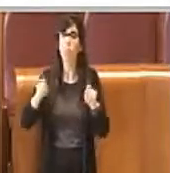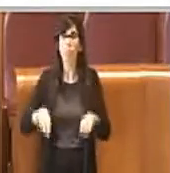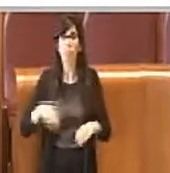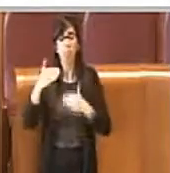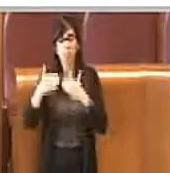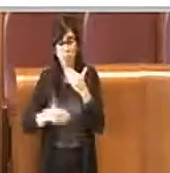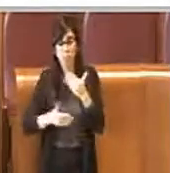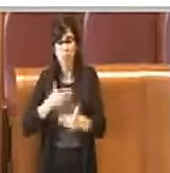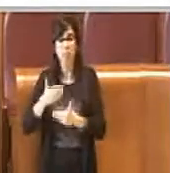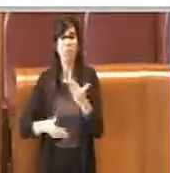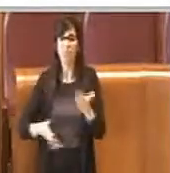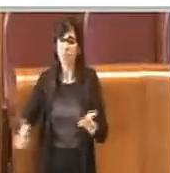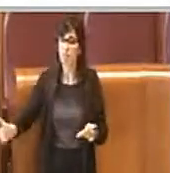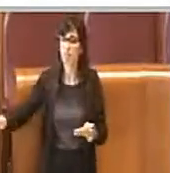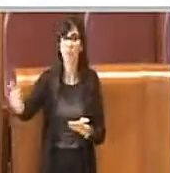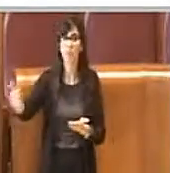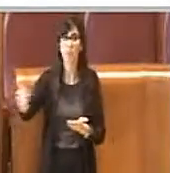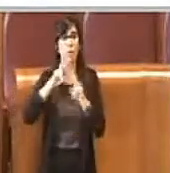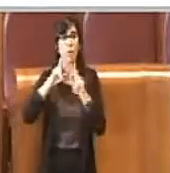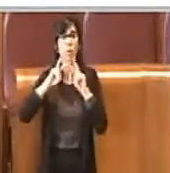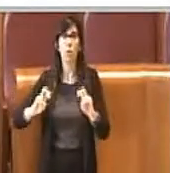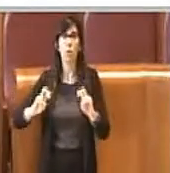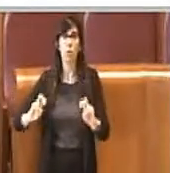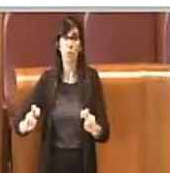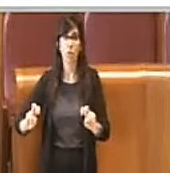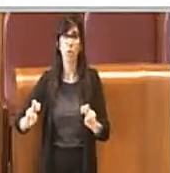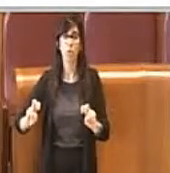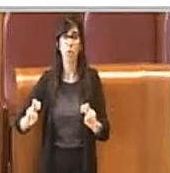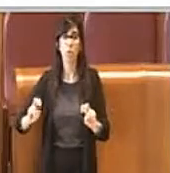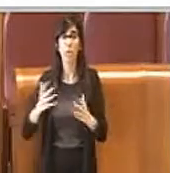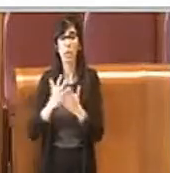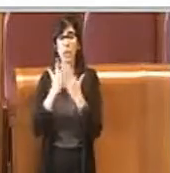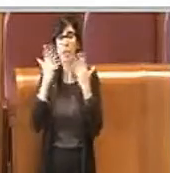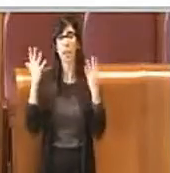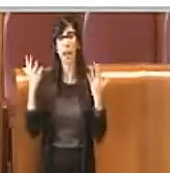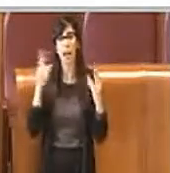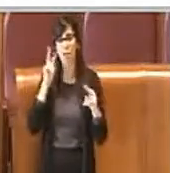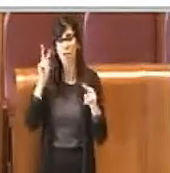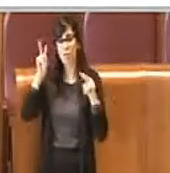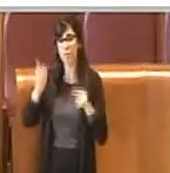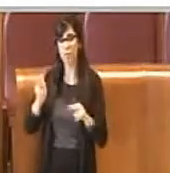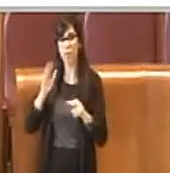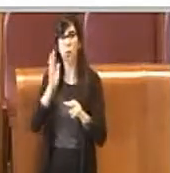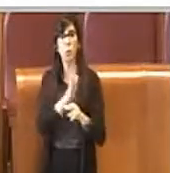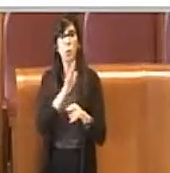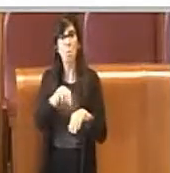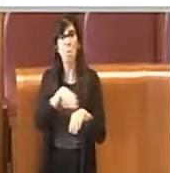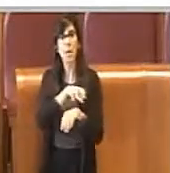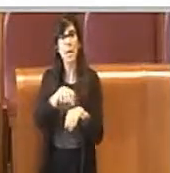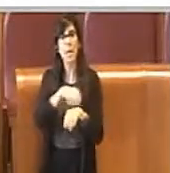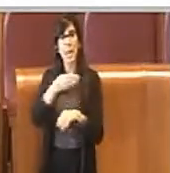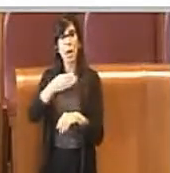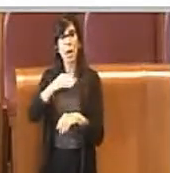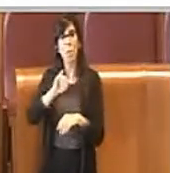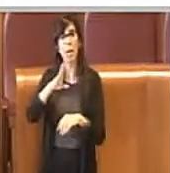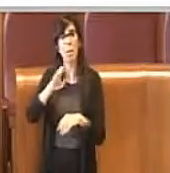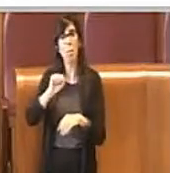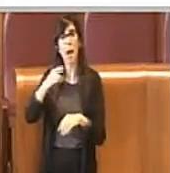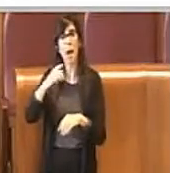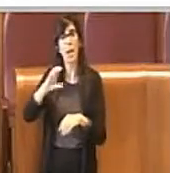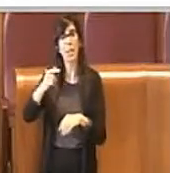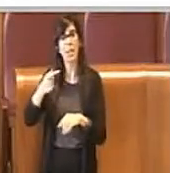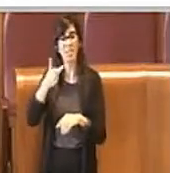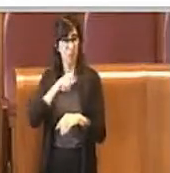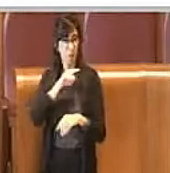processo di censimento sotto naturalmente l'egida del Ministero, del MIBAC, che ne ha